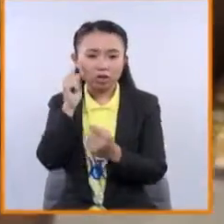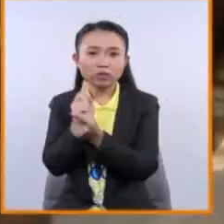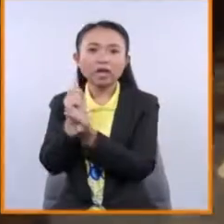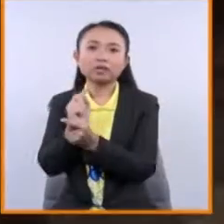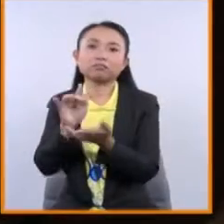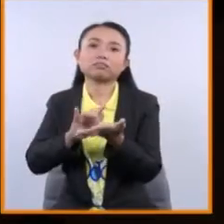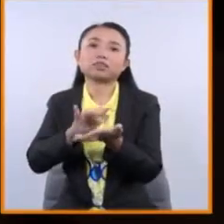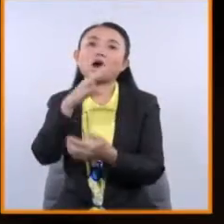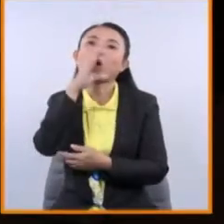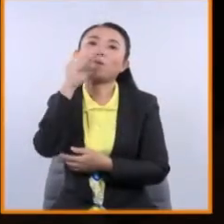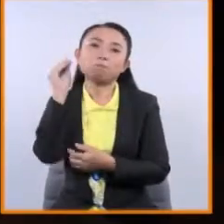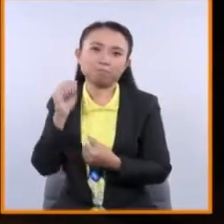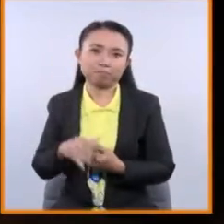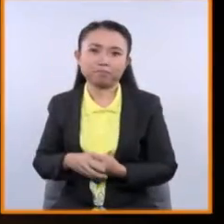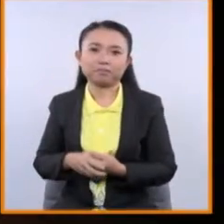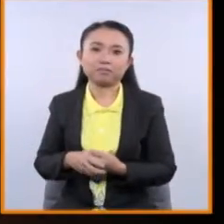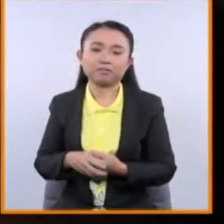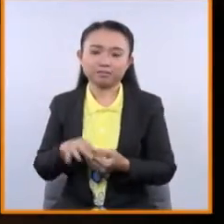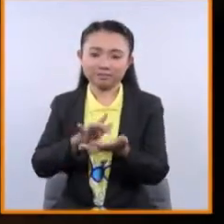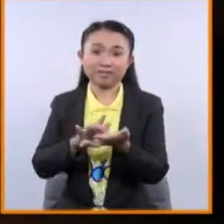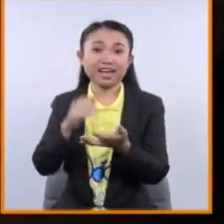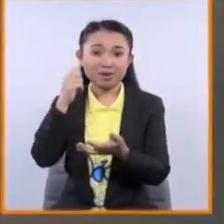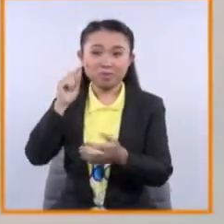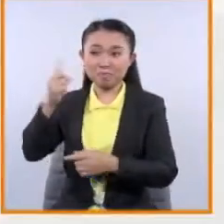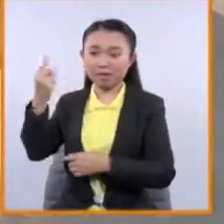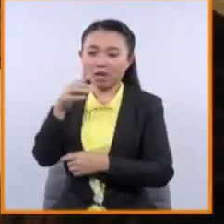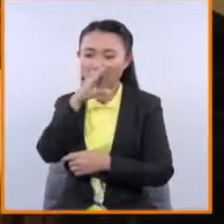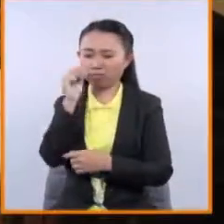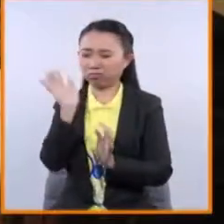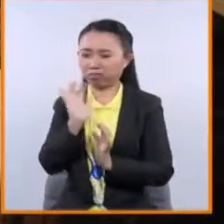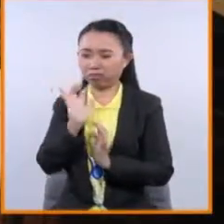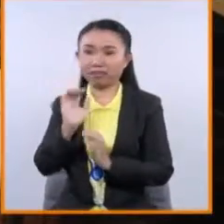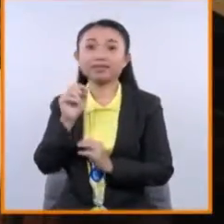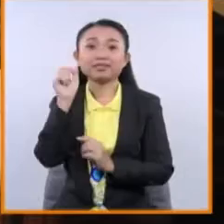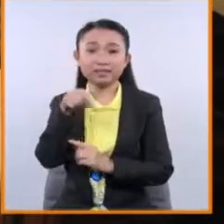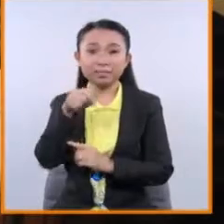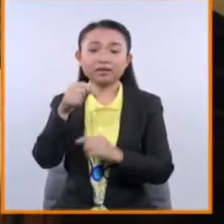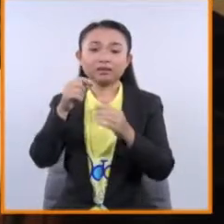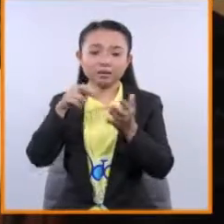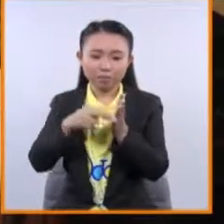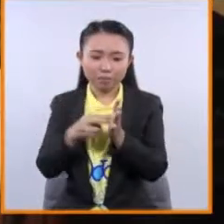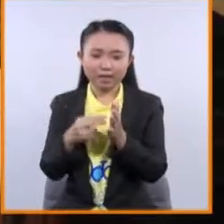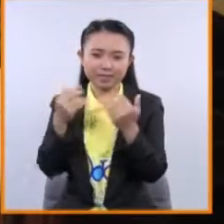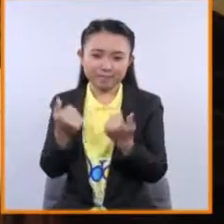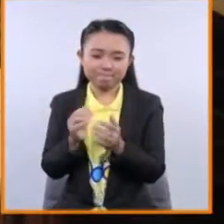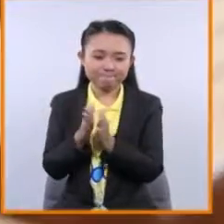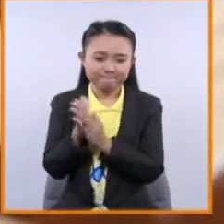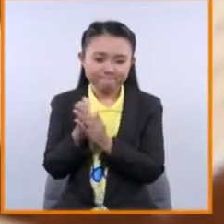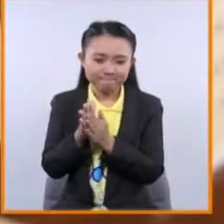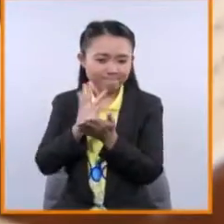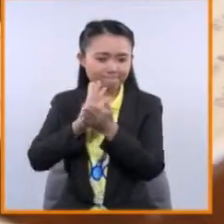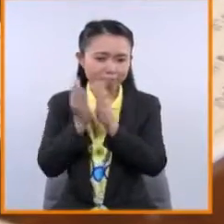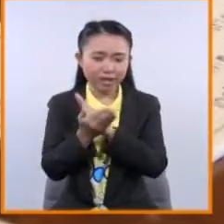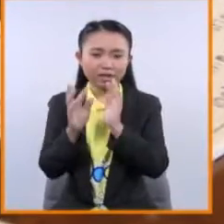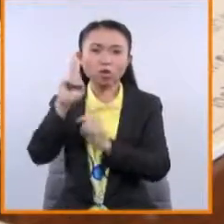อมซึ่งเมื่อพูดถึงยาหอมคนรุ่นใหม่มักจะเบือนหน้านี้ซึ่งนั่นเป็นโจทย์ที่ท้าทายสำหรับคุณเอ๊ในการเปลี่ยนทัศนคติของค